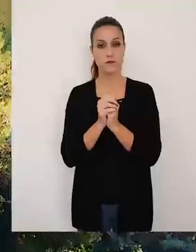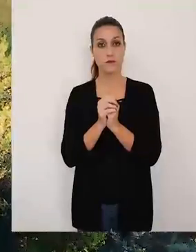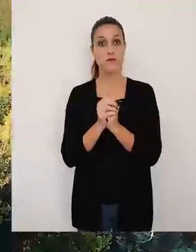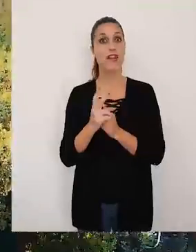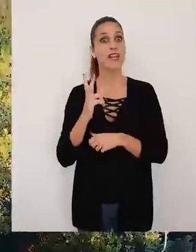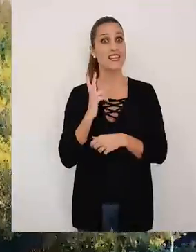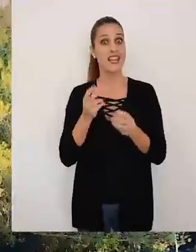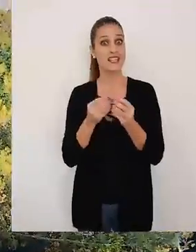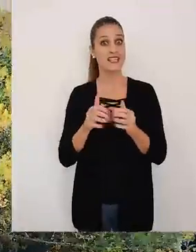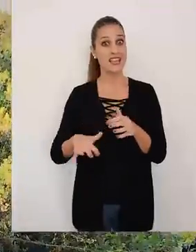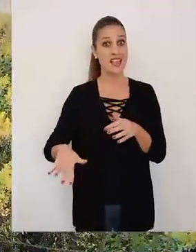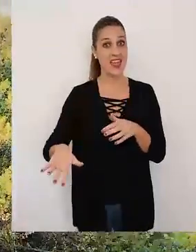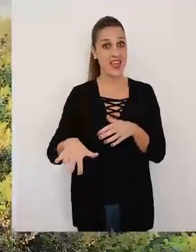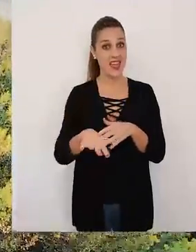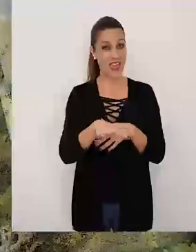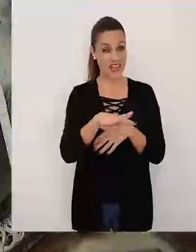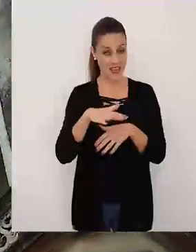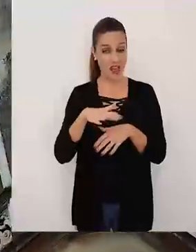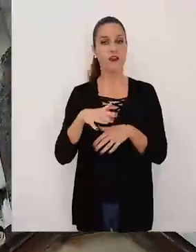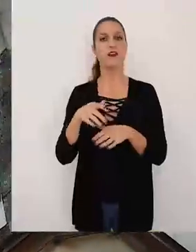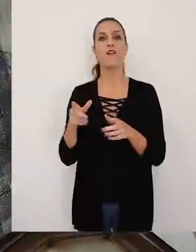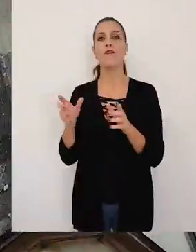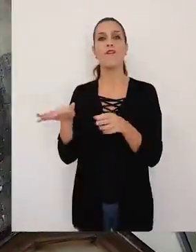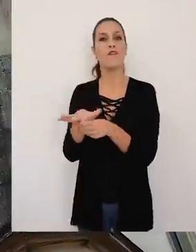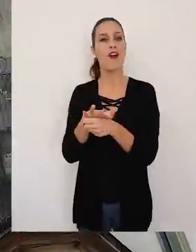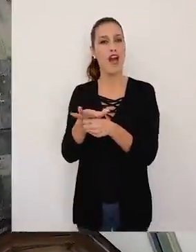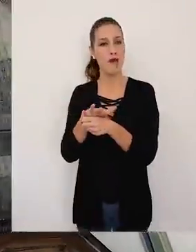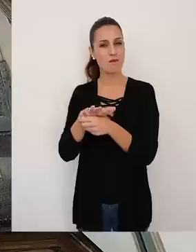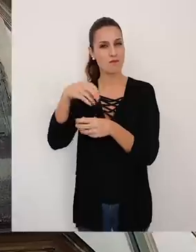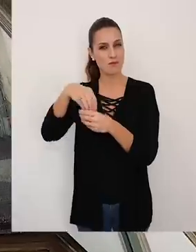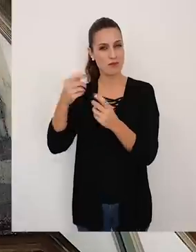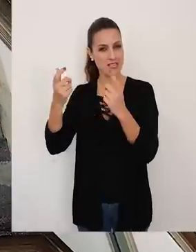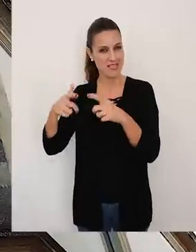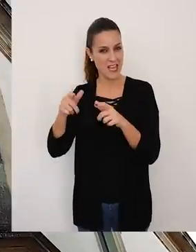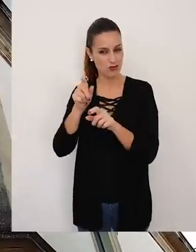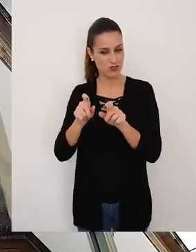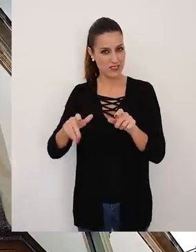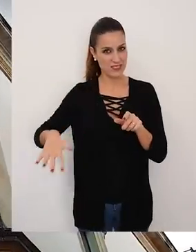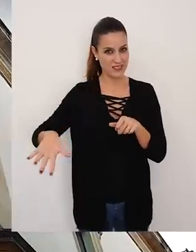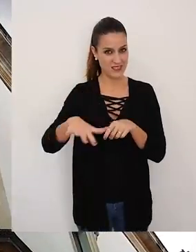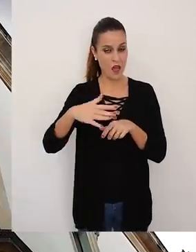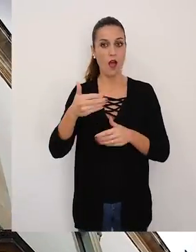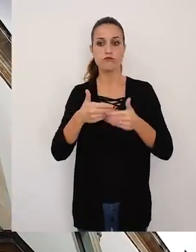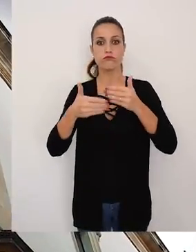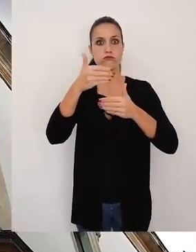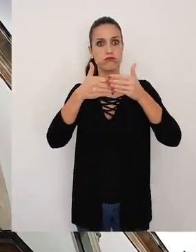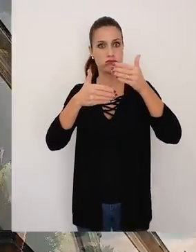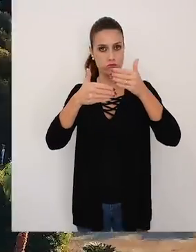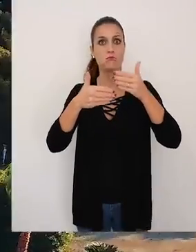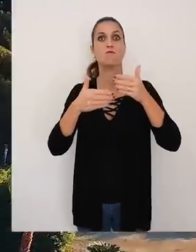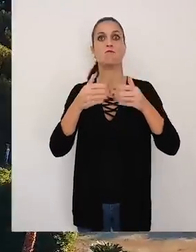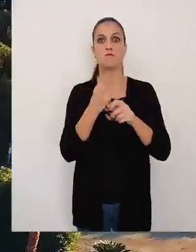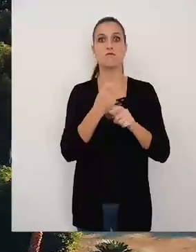A celebrare le ricchezze di questa terra, le grandi famiglie cittadine patrocinano la costruzione di imponenti residenze,